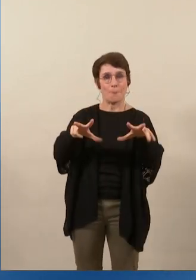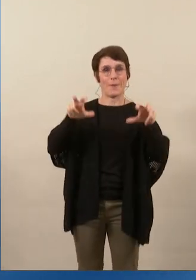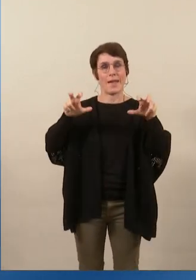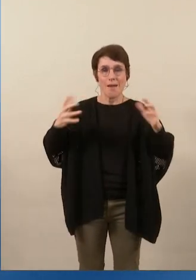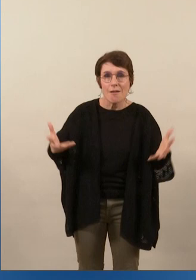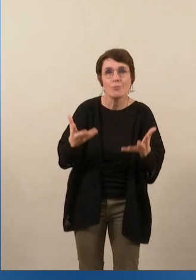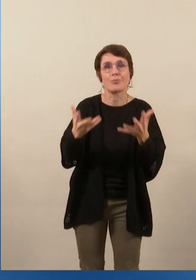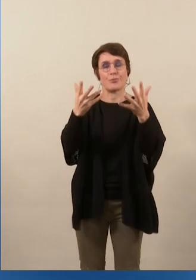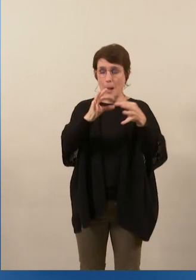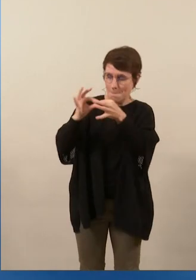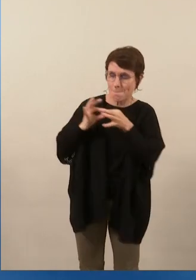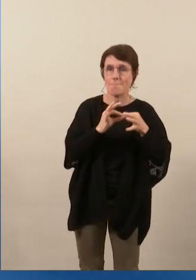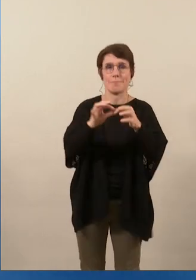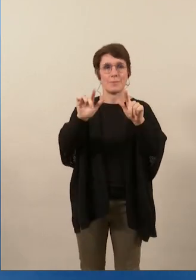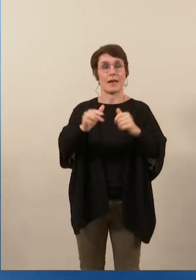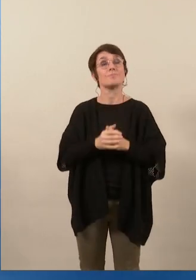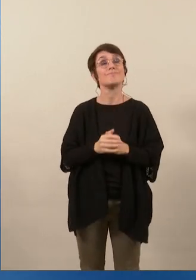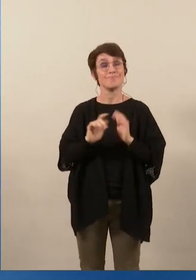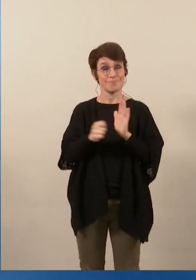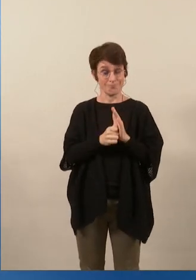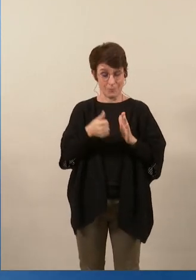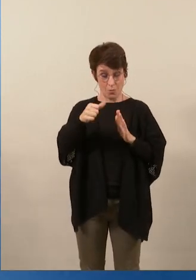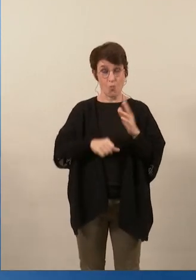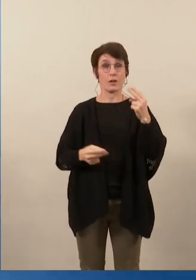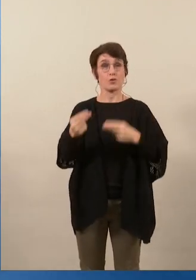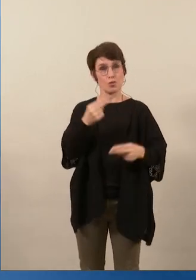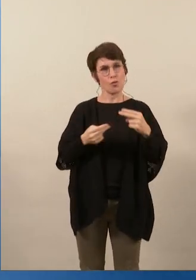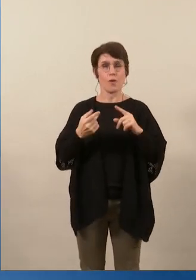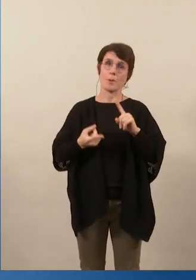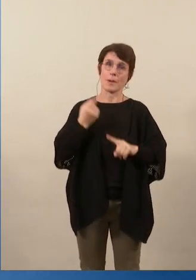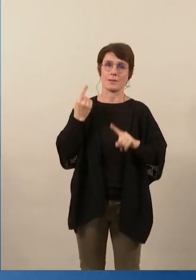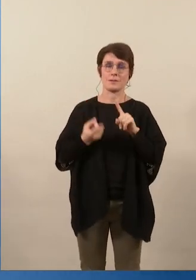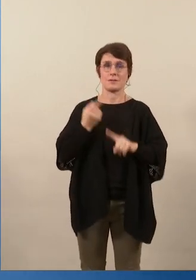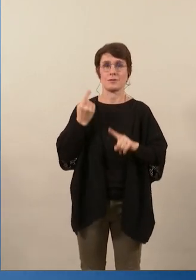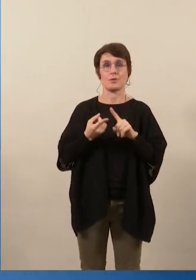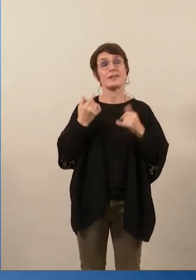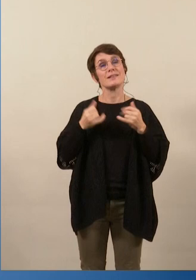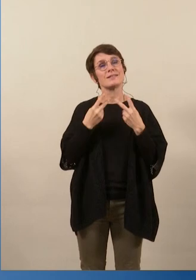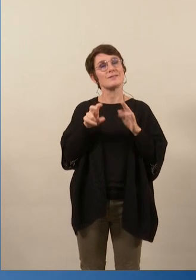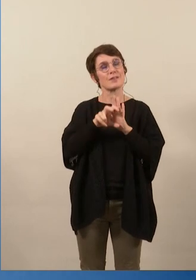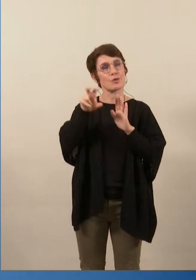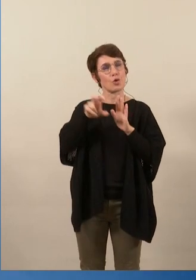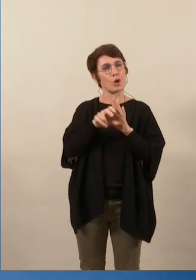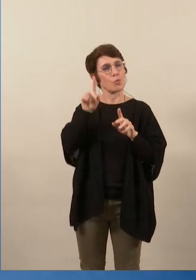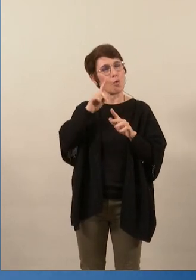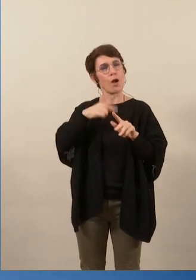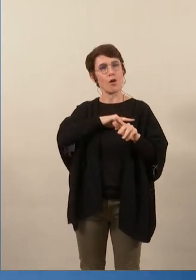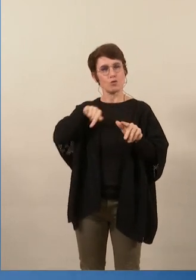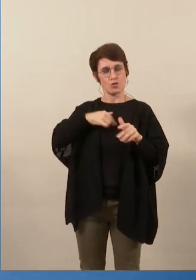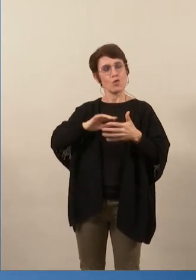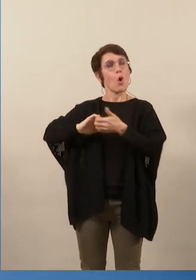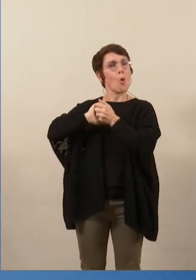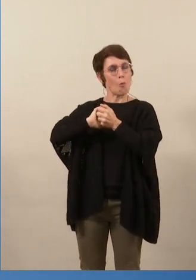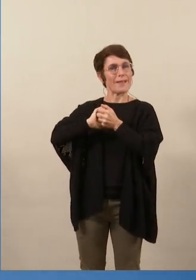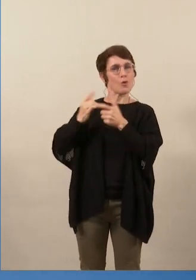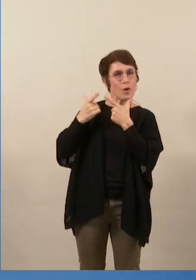et ce mois de novembre est un mois de de un mois particulier un mois singulier pour notre ville ville compagnon de la Libération car